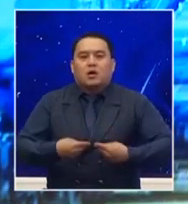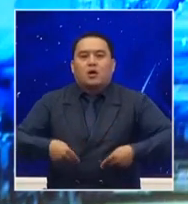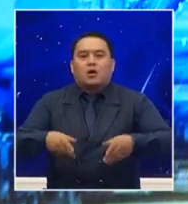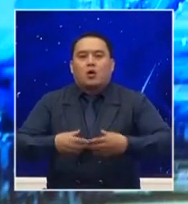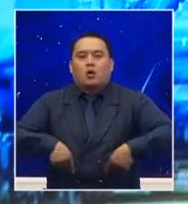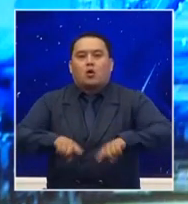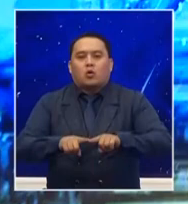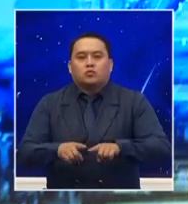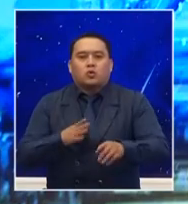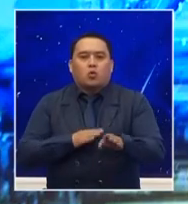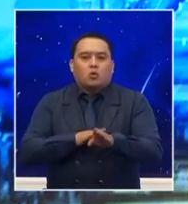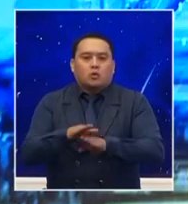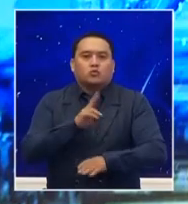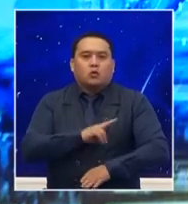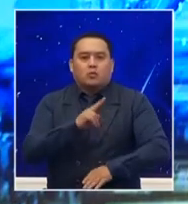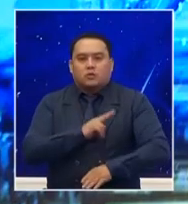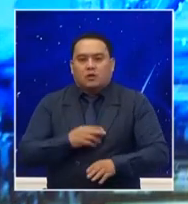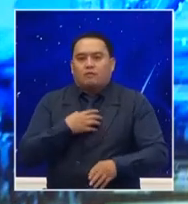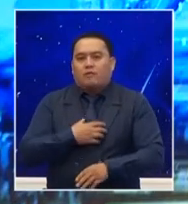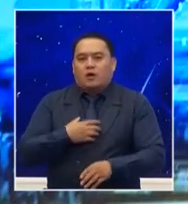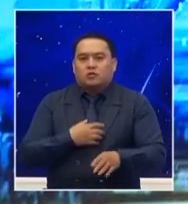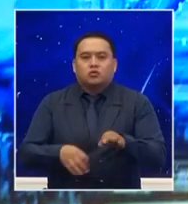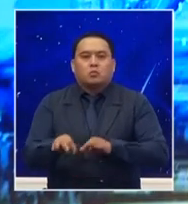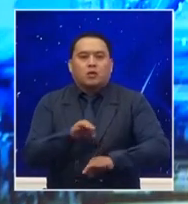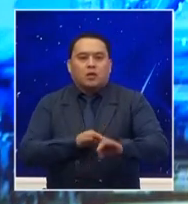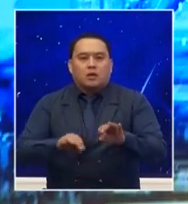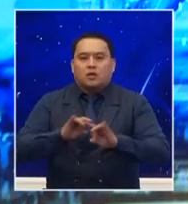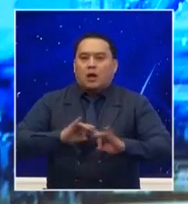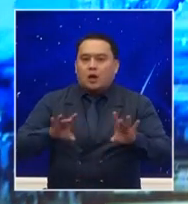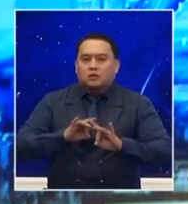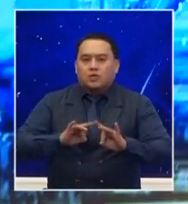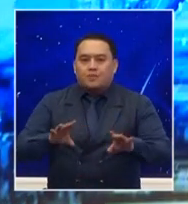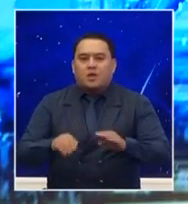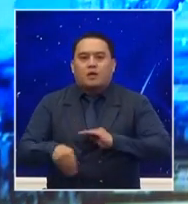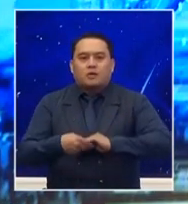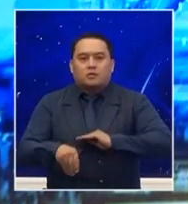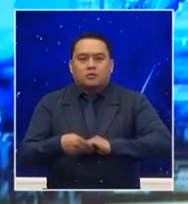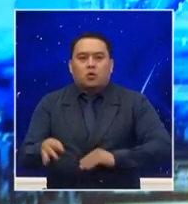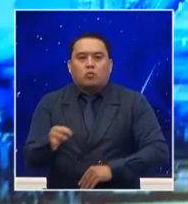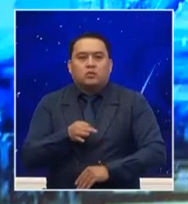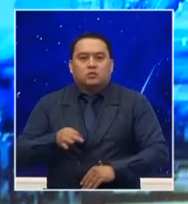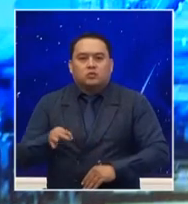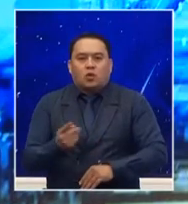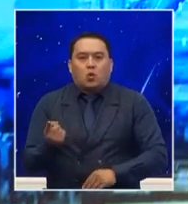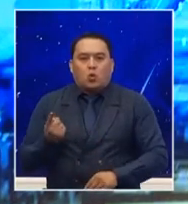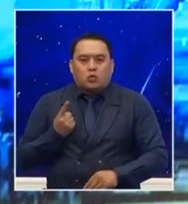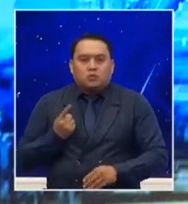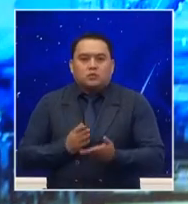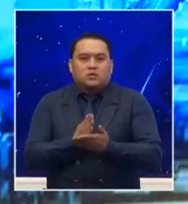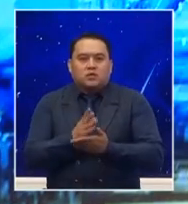Облыс аумағында атқарылып жатқан жұмыс пен маңызды жобаларды айтты. Алматы облысының сыбайлас жемқорлыққа қарсы күзет